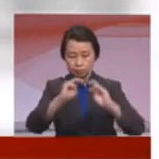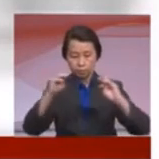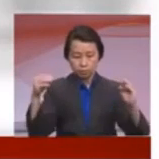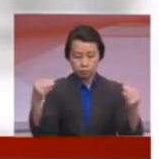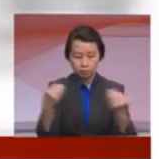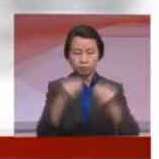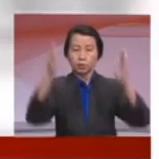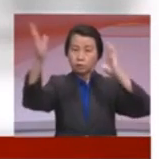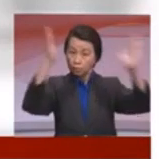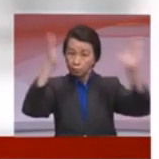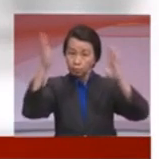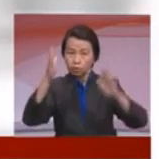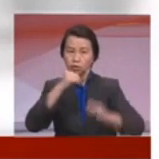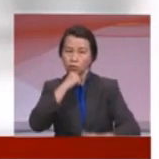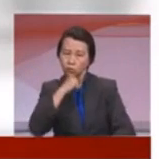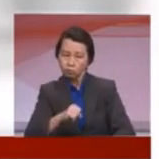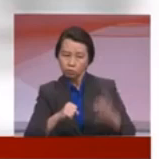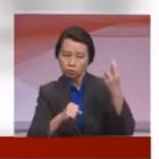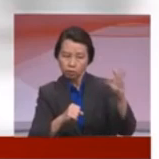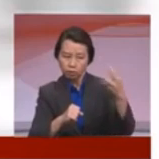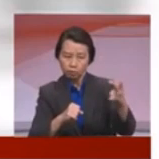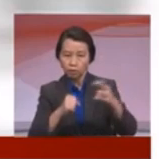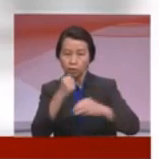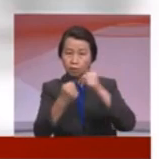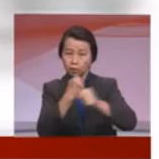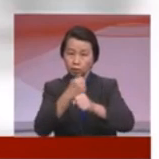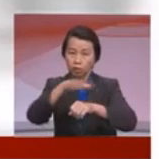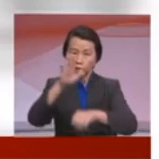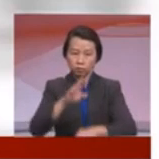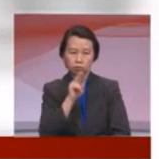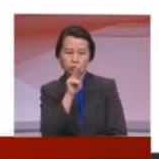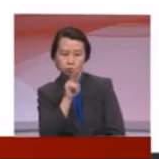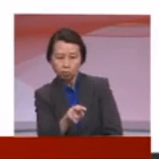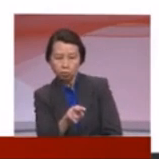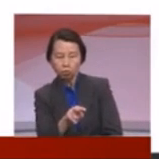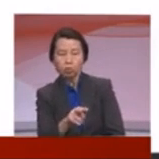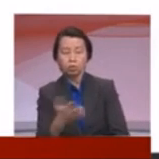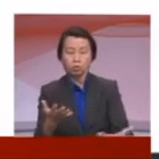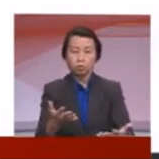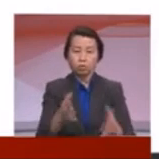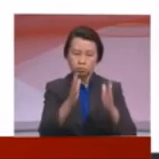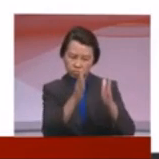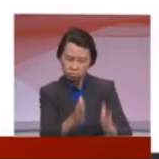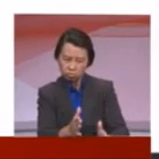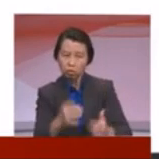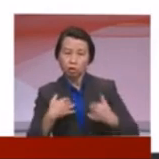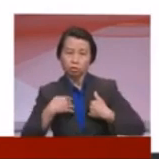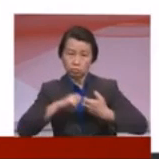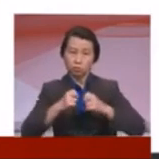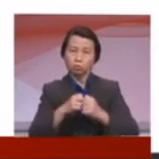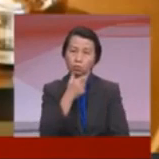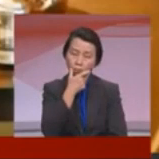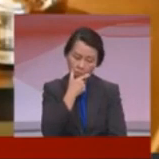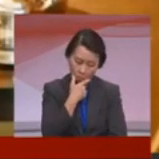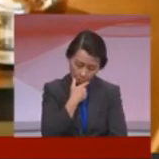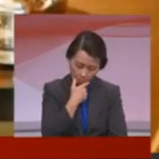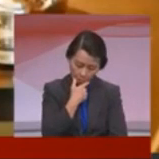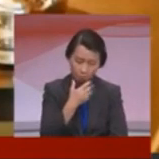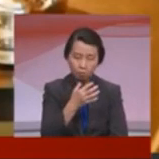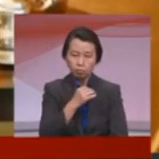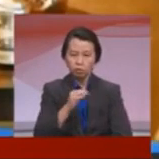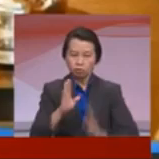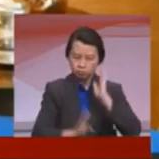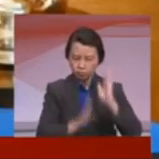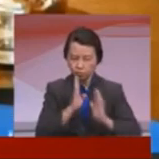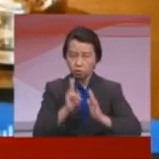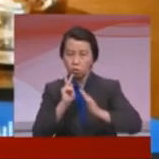di Malaysia berusia 16 tahun ke atas didapati prevalent menghadapi kemurungan. Manakala tren tingkah